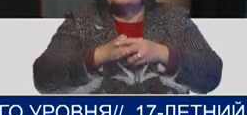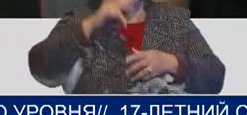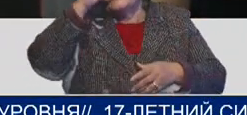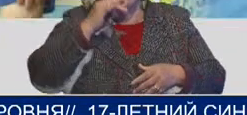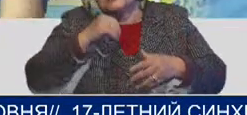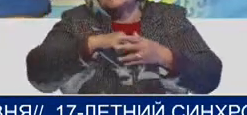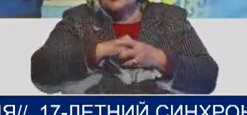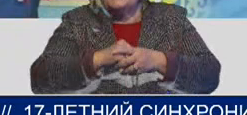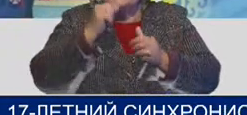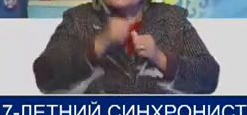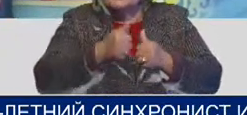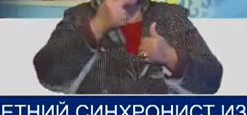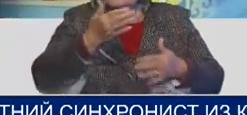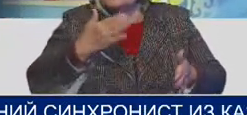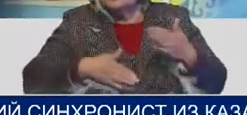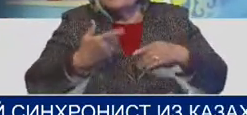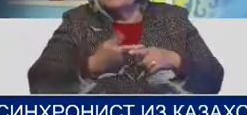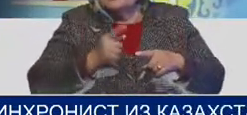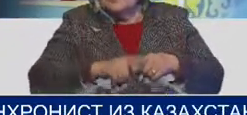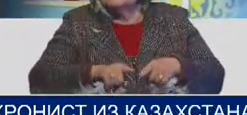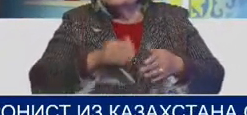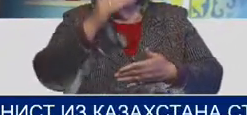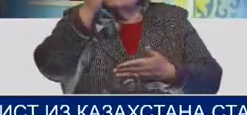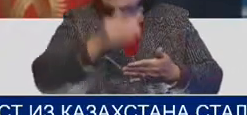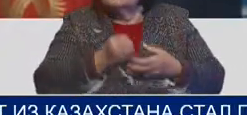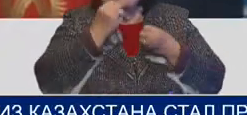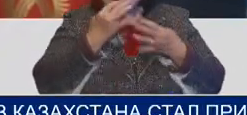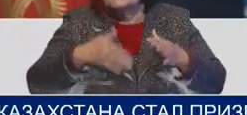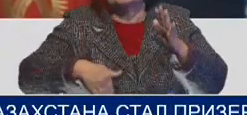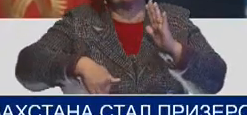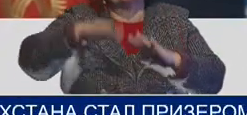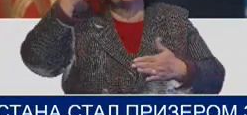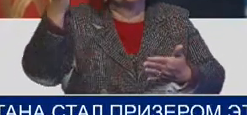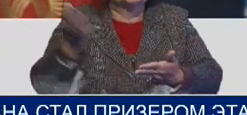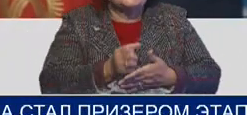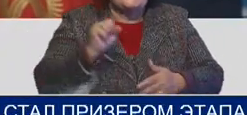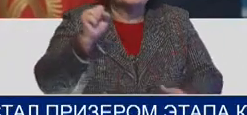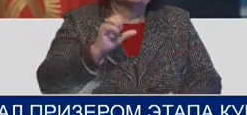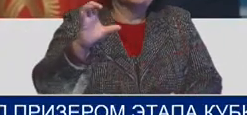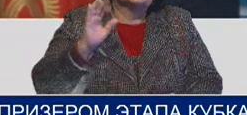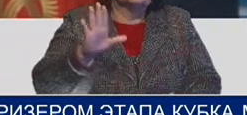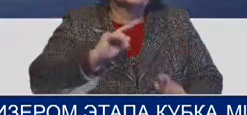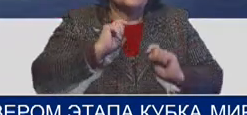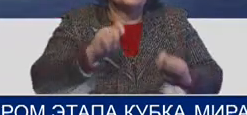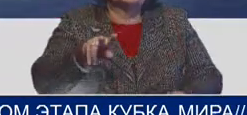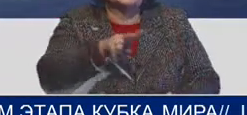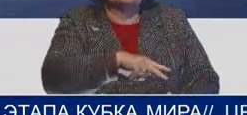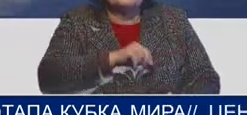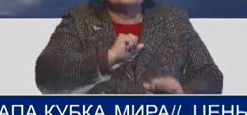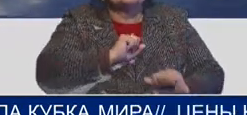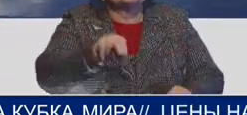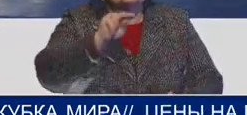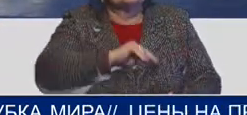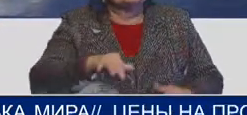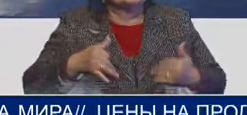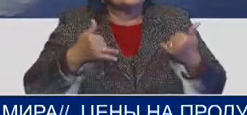курес. Не каждый может похвастаться таким послужным списком. За выдающиеся достижения Адильбек Серикбаев был удостоен медали «Ерен еңбегі